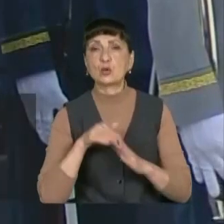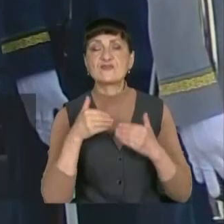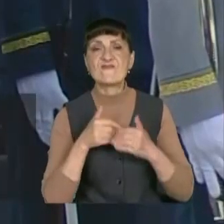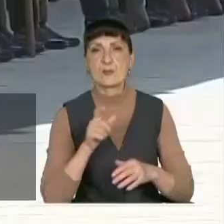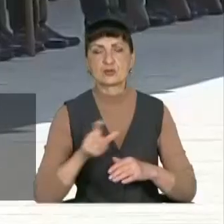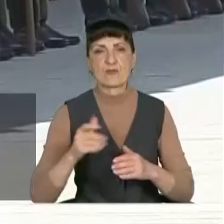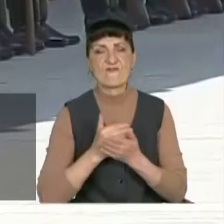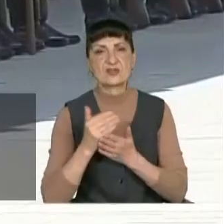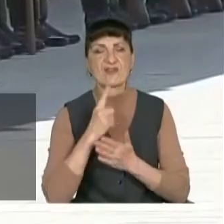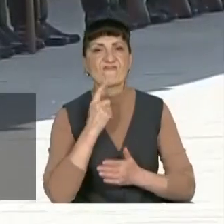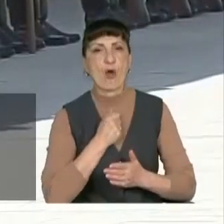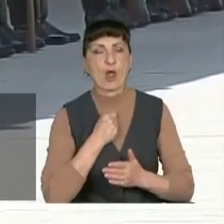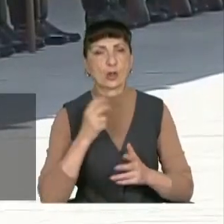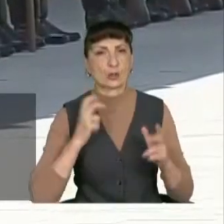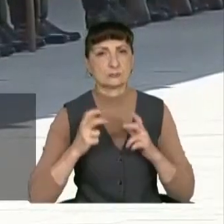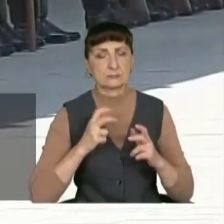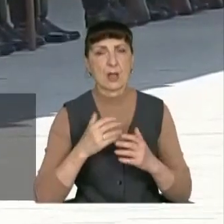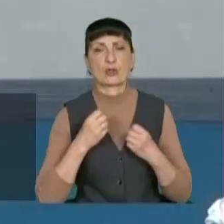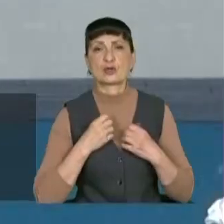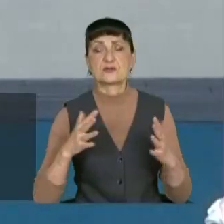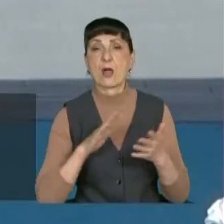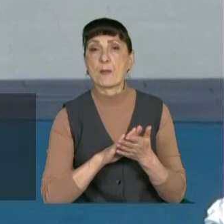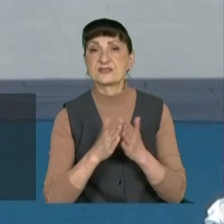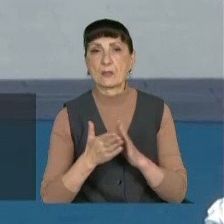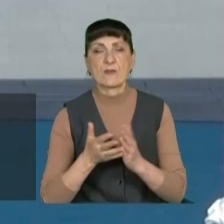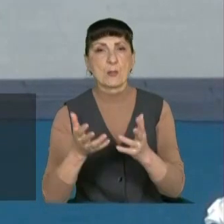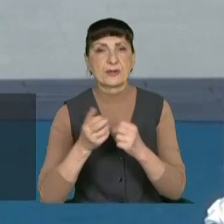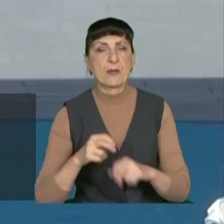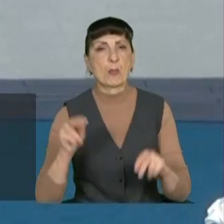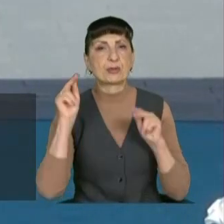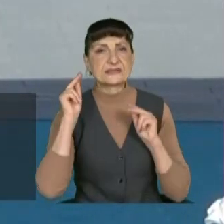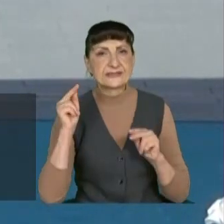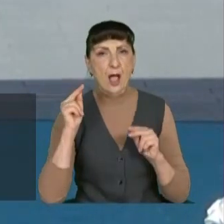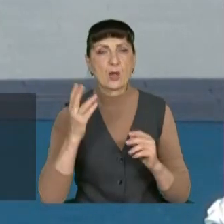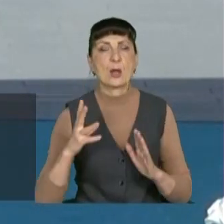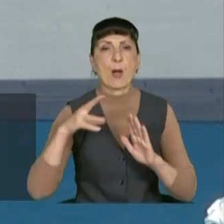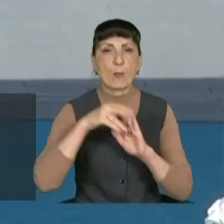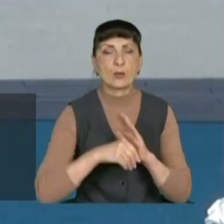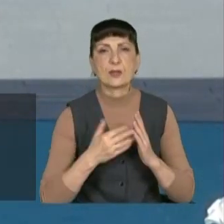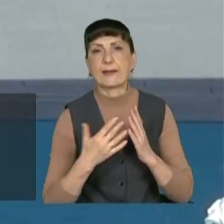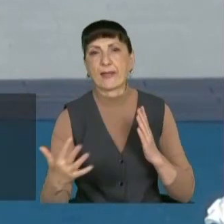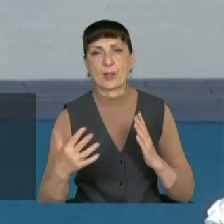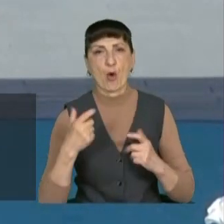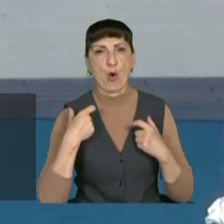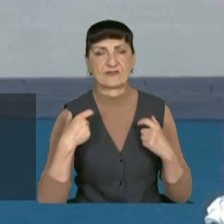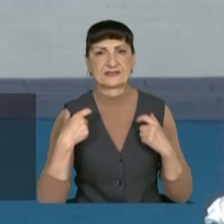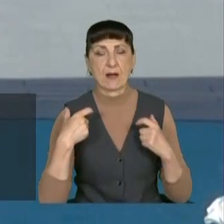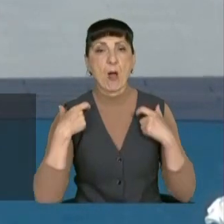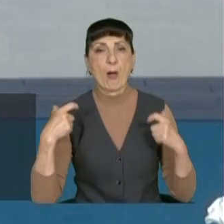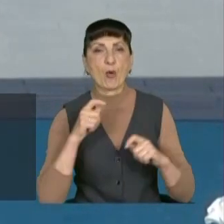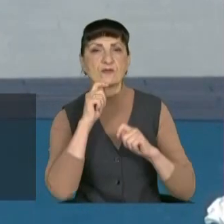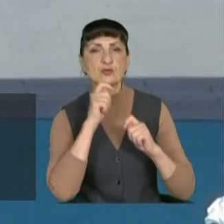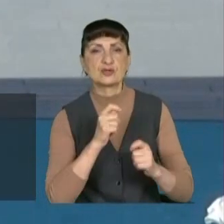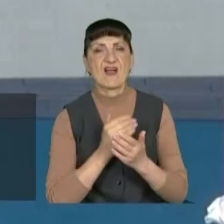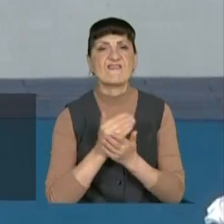выпускников высших военных учебных заведений в торжественной обстановке приняли присягу и пополнили ряды офицеров. Погоны им вручил